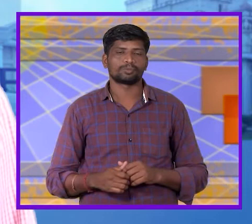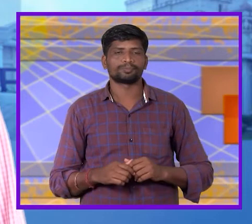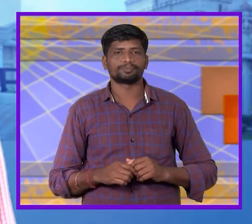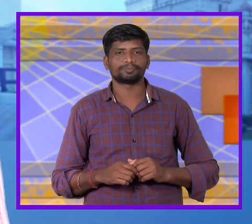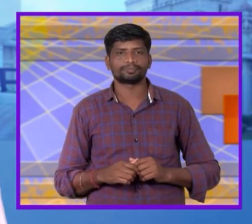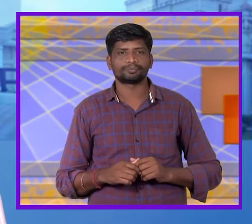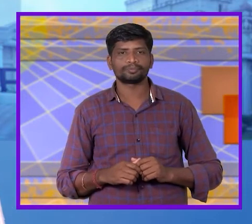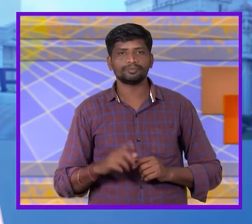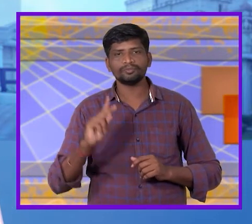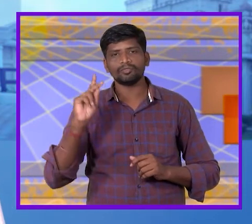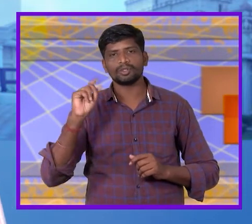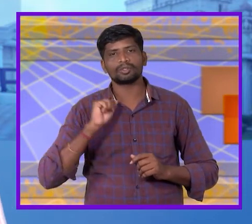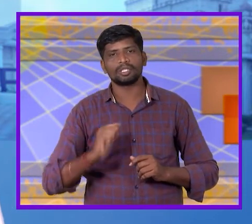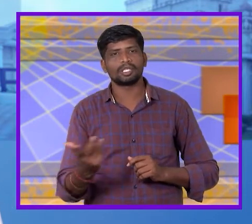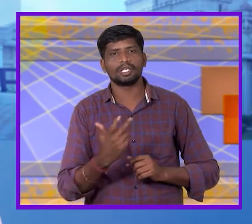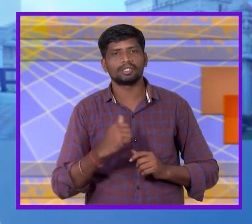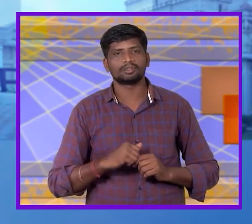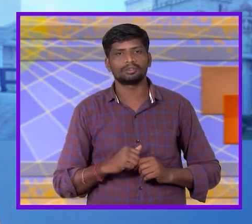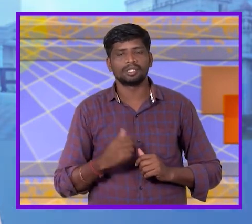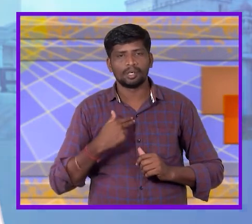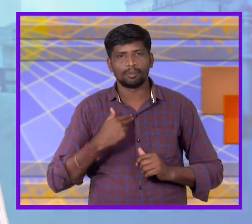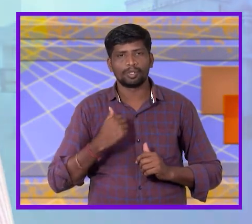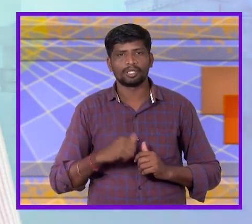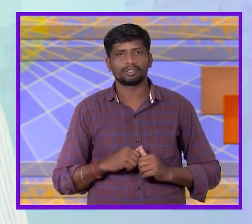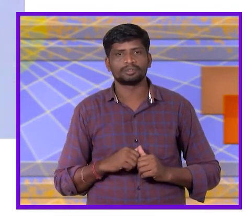விஷயம். இன்னொரு விஷயம் என்ன அப்படின்னா, நம்முடைய